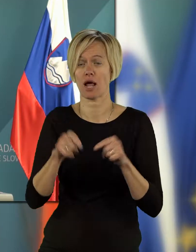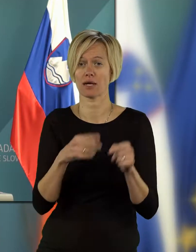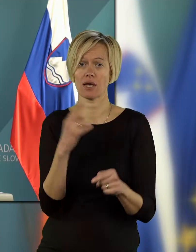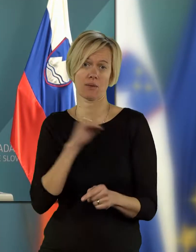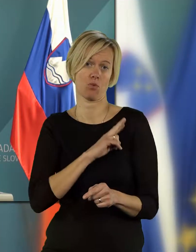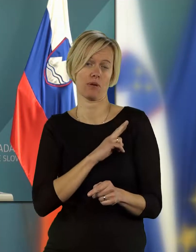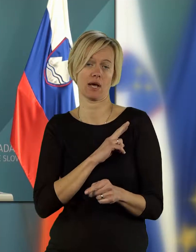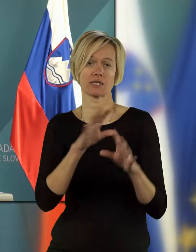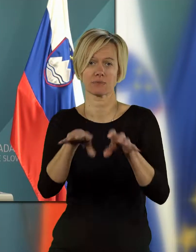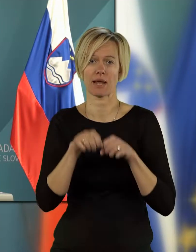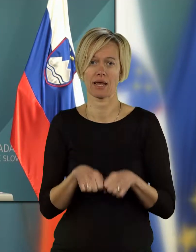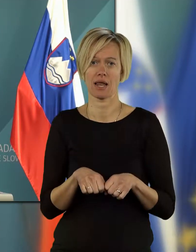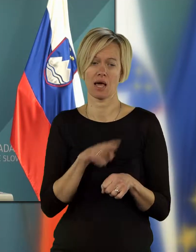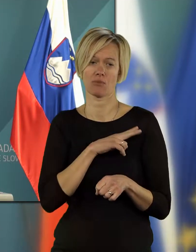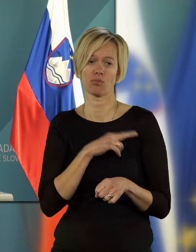korake, ki jih je Republika